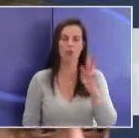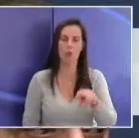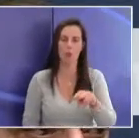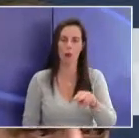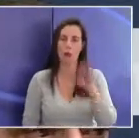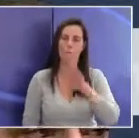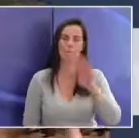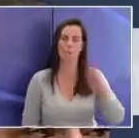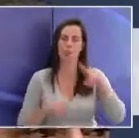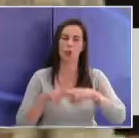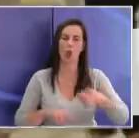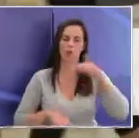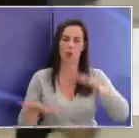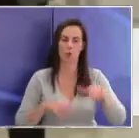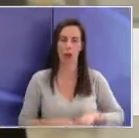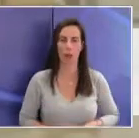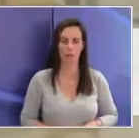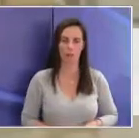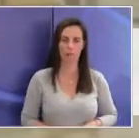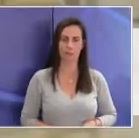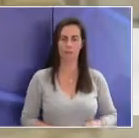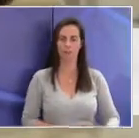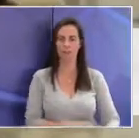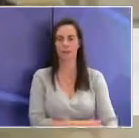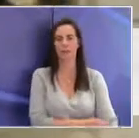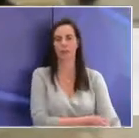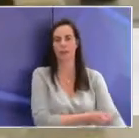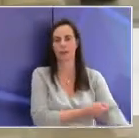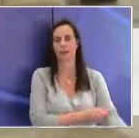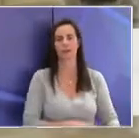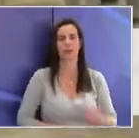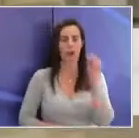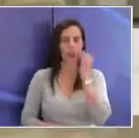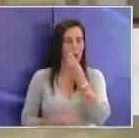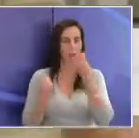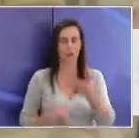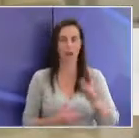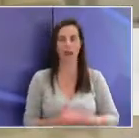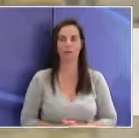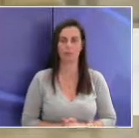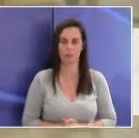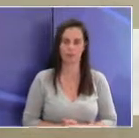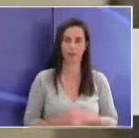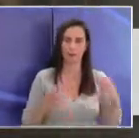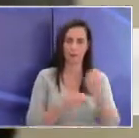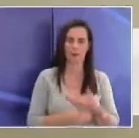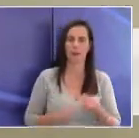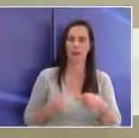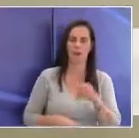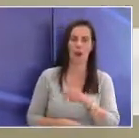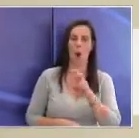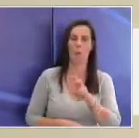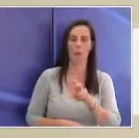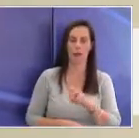שבו נתניהו נשאר בתפקיד. טוב, אנחנו אומרים צהריים טובים לחברת הכנסת מיכל בירן, המחנה הציוני, חבר הכנסת